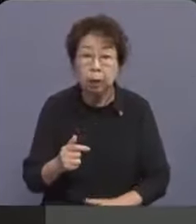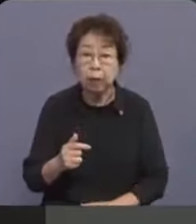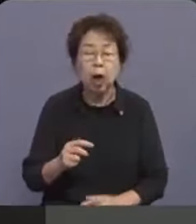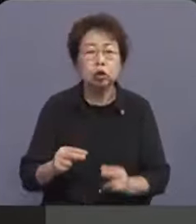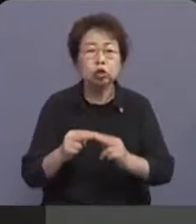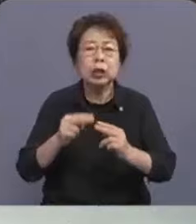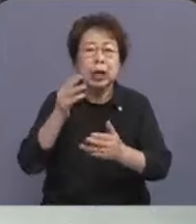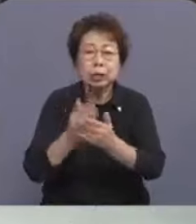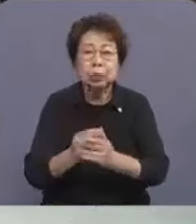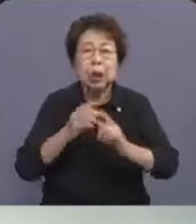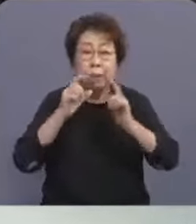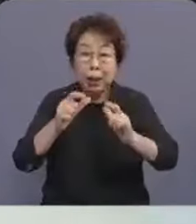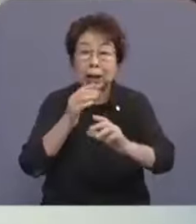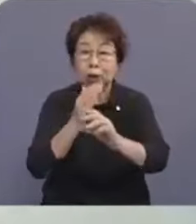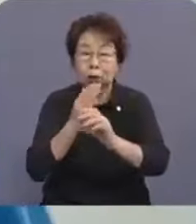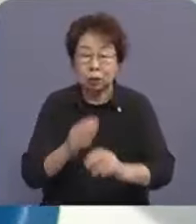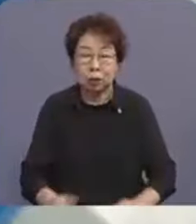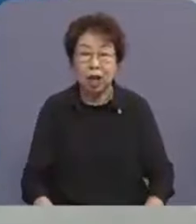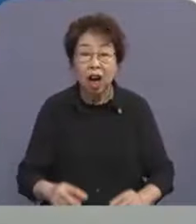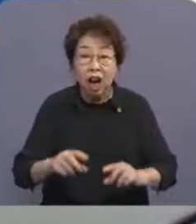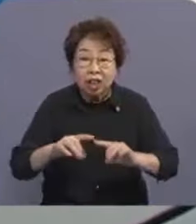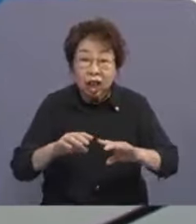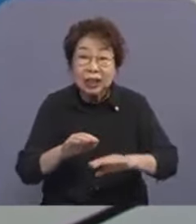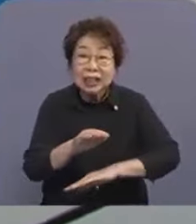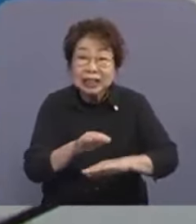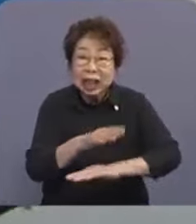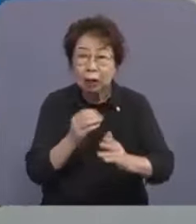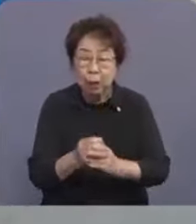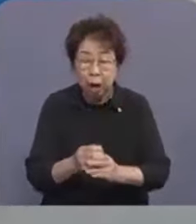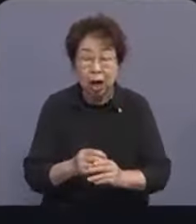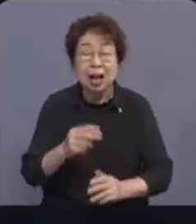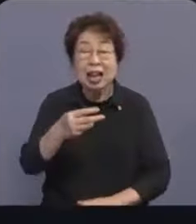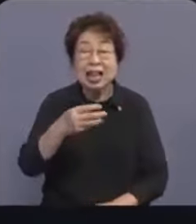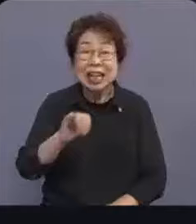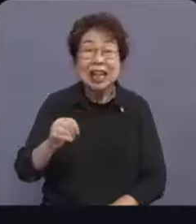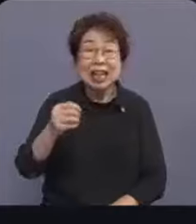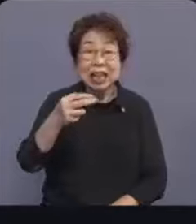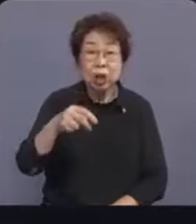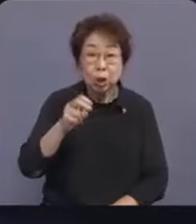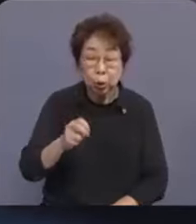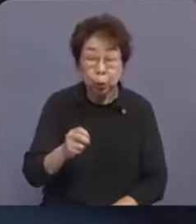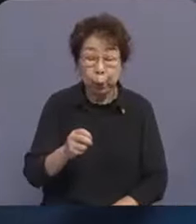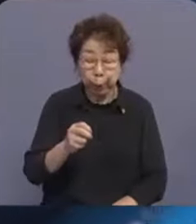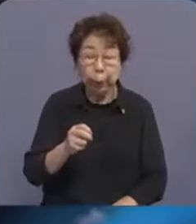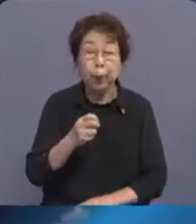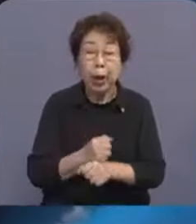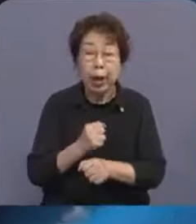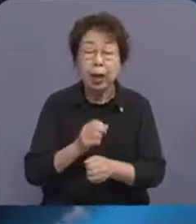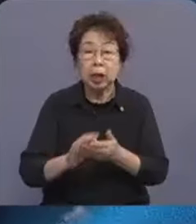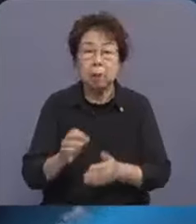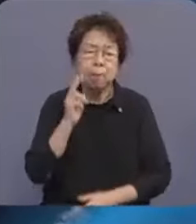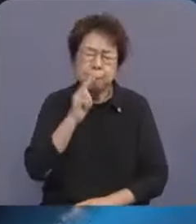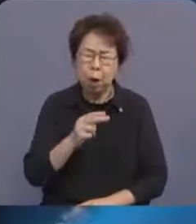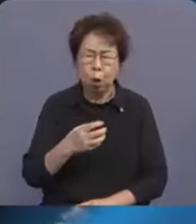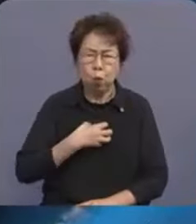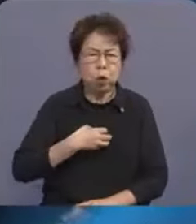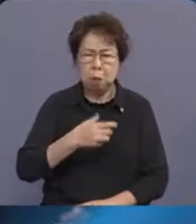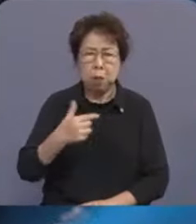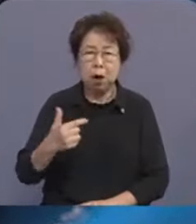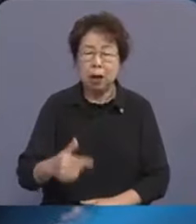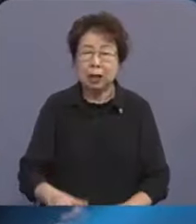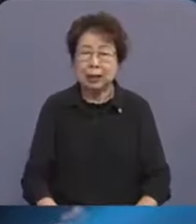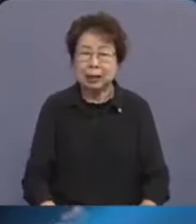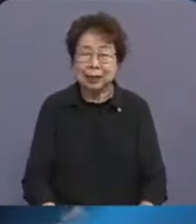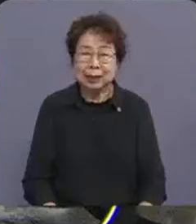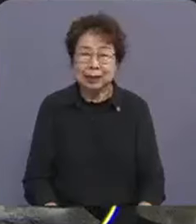권고하고 있습니다. 전기차와 같은 리튬이온 배터리를 쓰는 만큼 불이 나면 전기차만큼 위험할 수 있습니다.